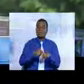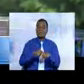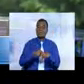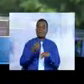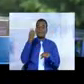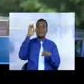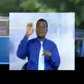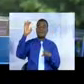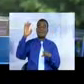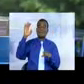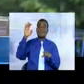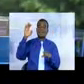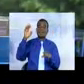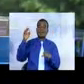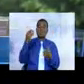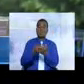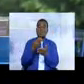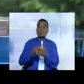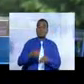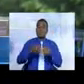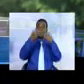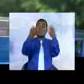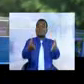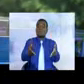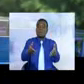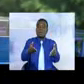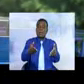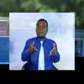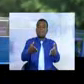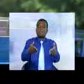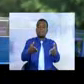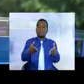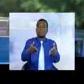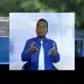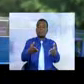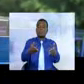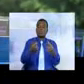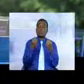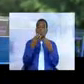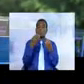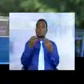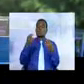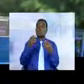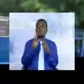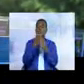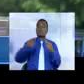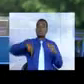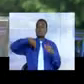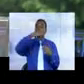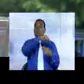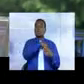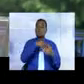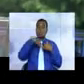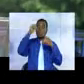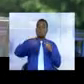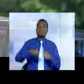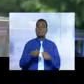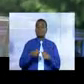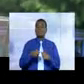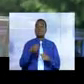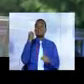grâce aux fonds que vous avez mis à notre disposition, beaucoup d'entre nous ont pu sortir